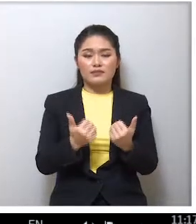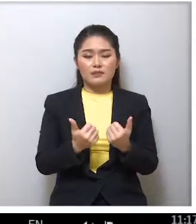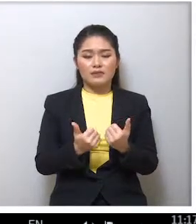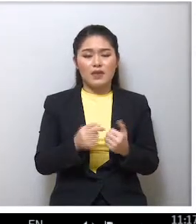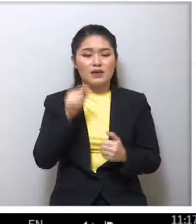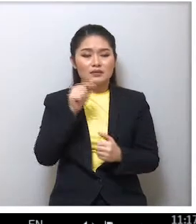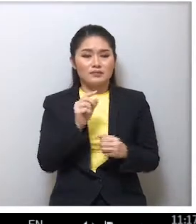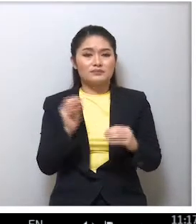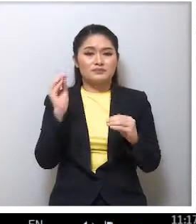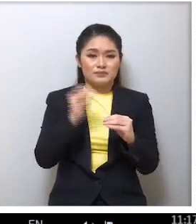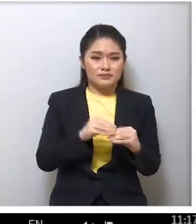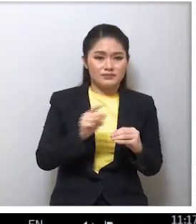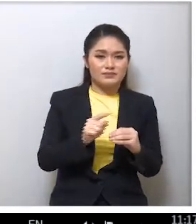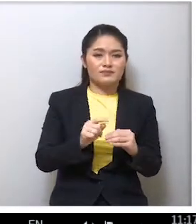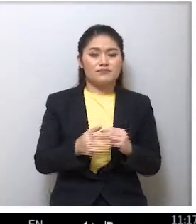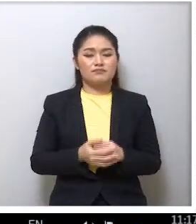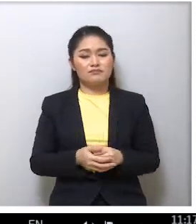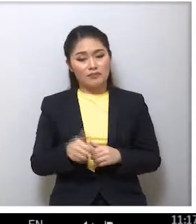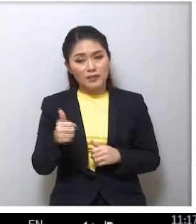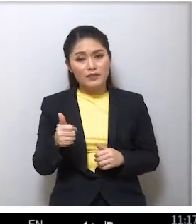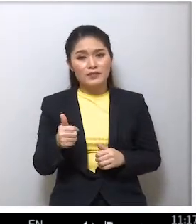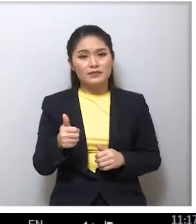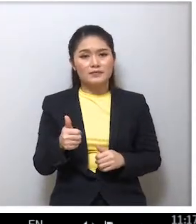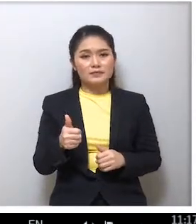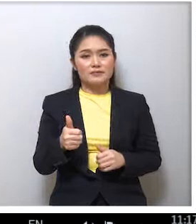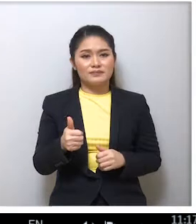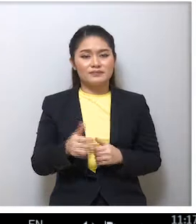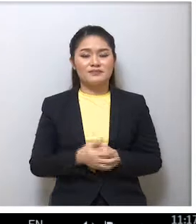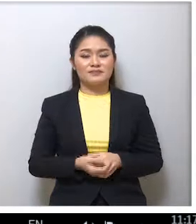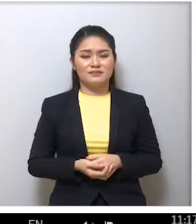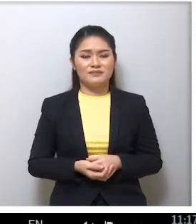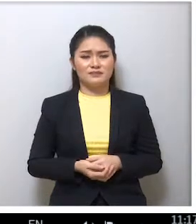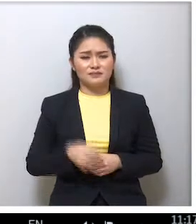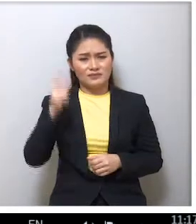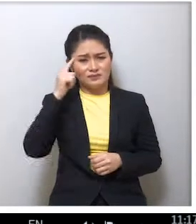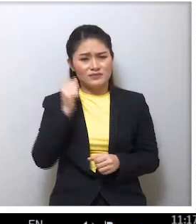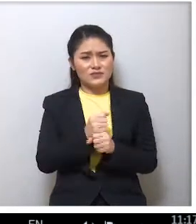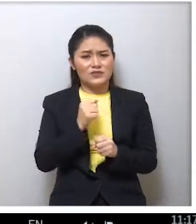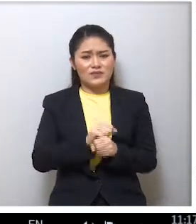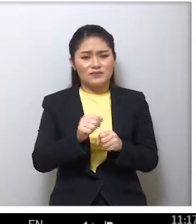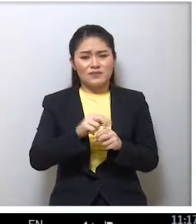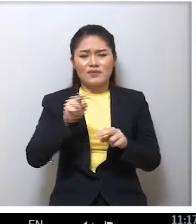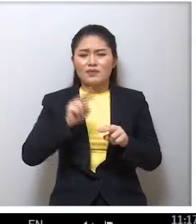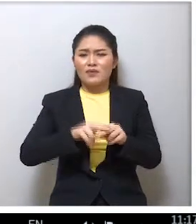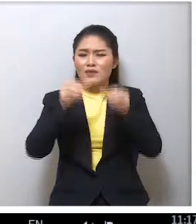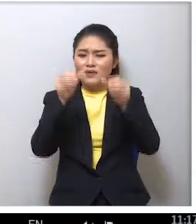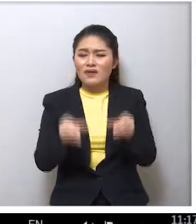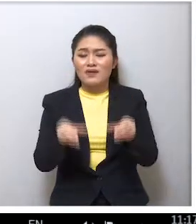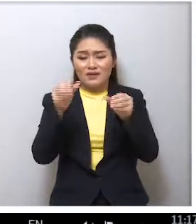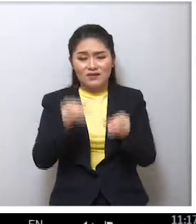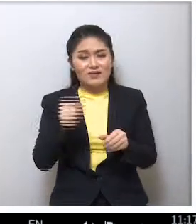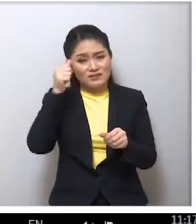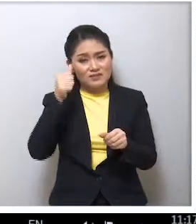เพิ่มinset ได้ไหมครับ inset เข้ามาตอนที่เราทำขาโต๊ะตอนนู้นเลย